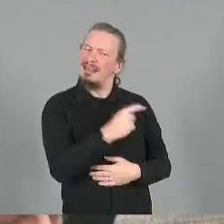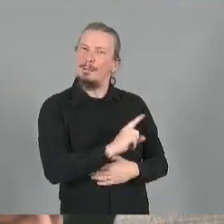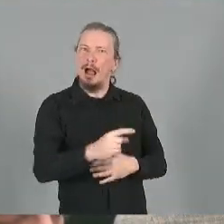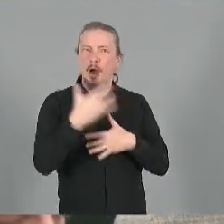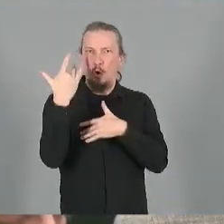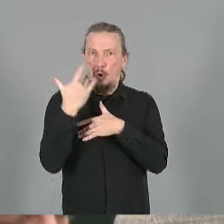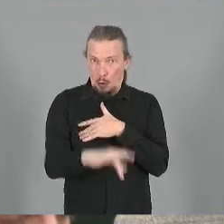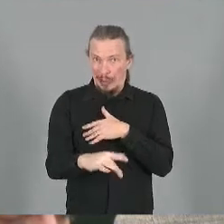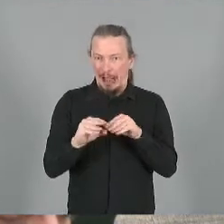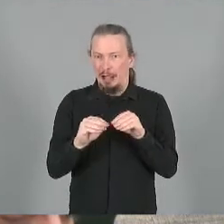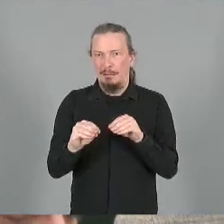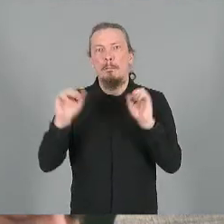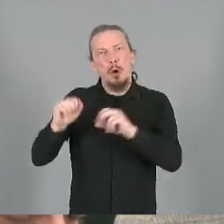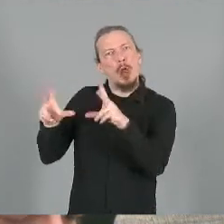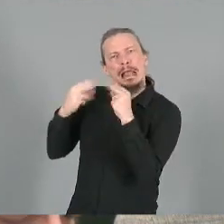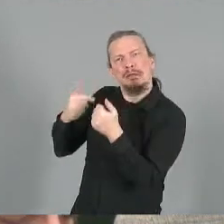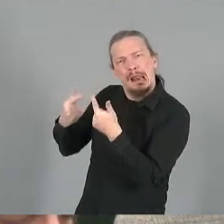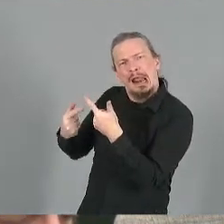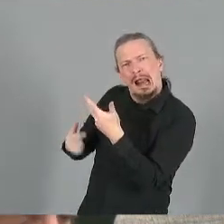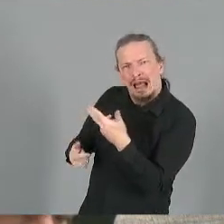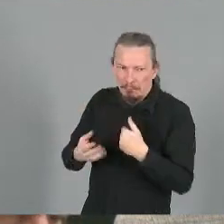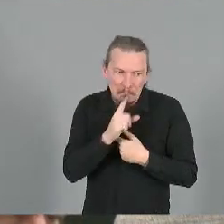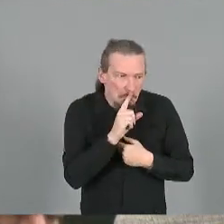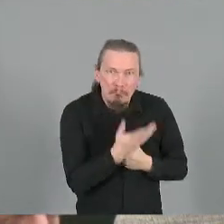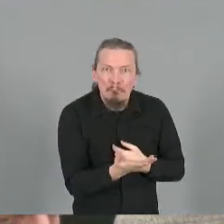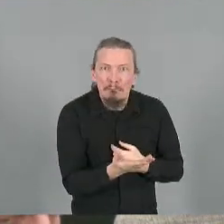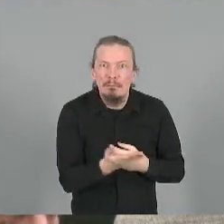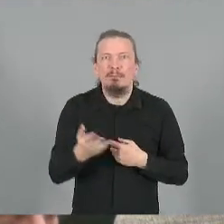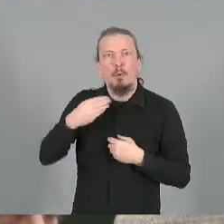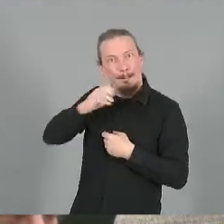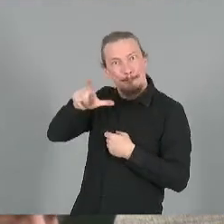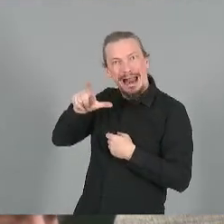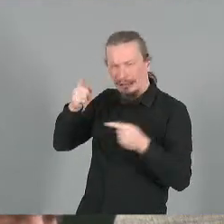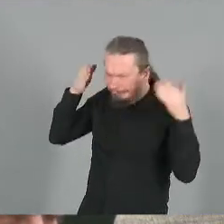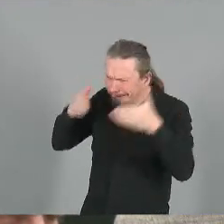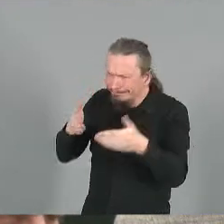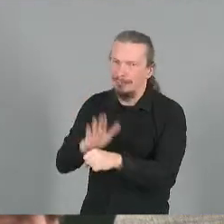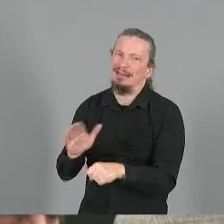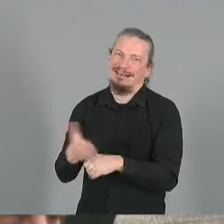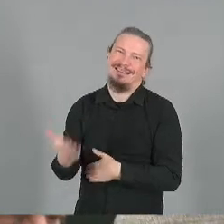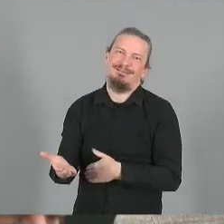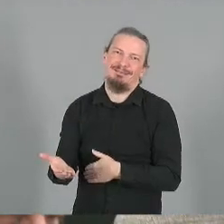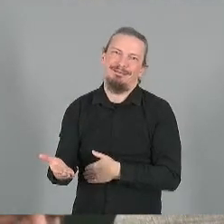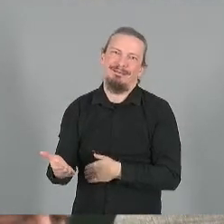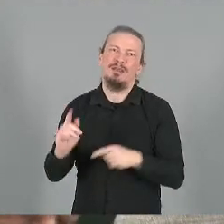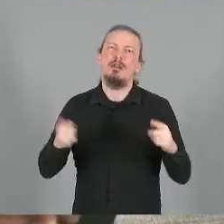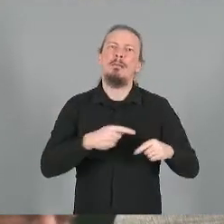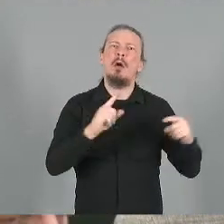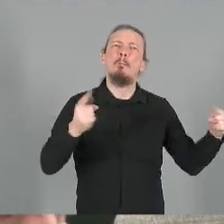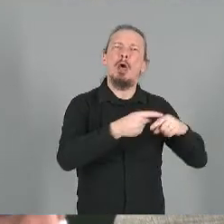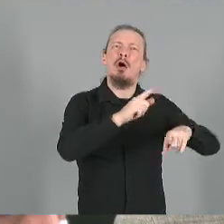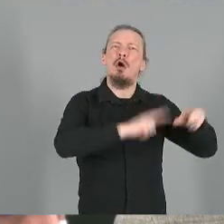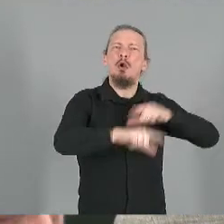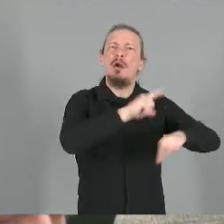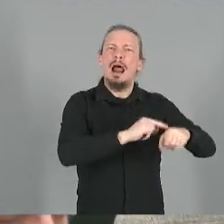peut être expliqué par le manque de moyens consacrés par la MEL, en contradiction avec le plan local de prévention des déchets